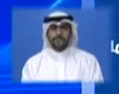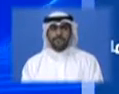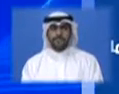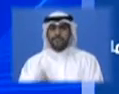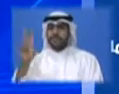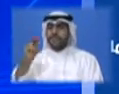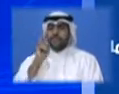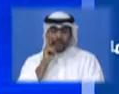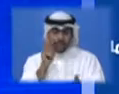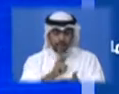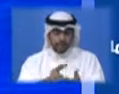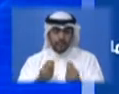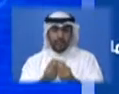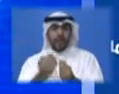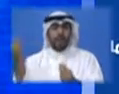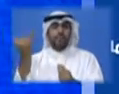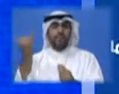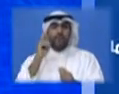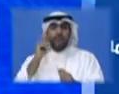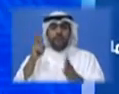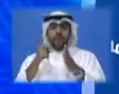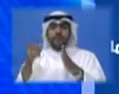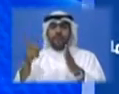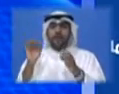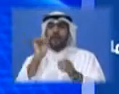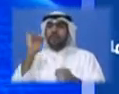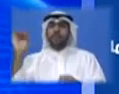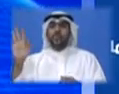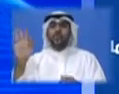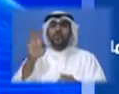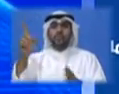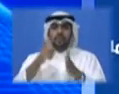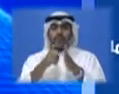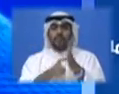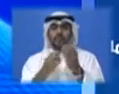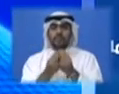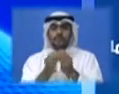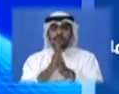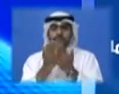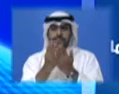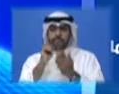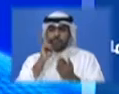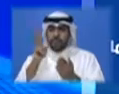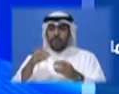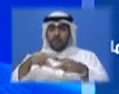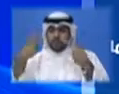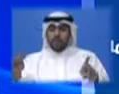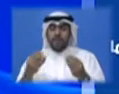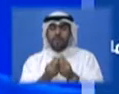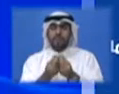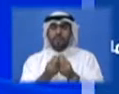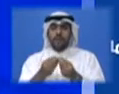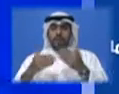اطلع المجلس على توصيات لجنة الشؤون القانونية بشأن مشروع مرسوم بالترخيص بإنشاء الجامعة